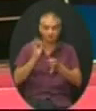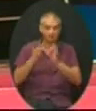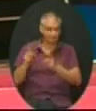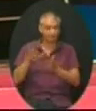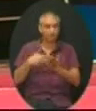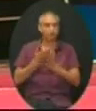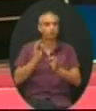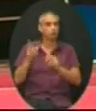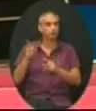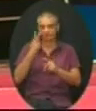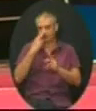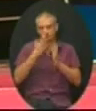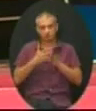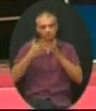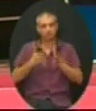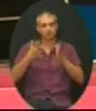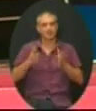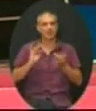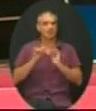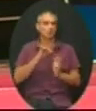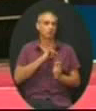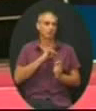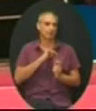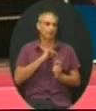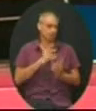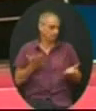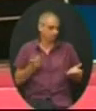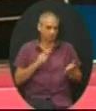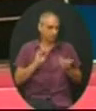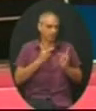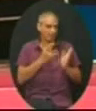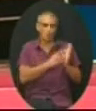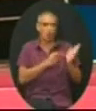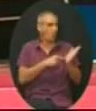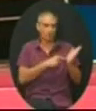והיועץ המשפטי מנסים להרחיב את מעגל ניגוד העניינים. בניגוד למה שכתוב בחוק.